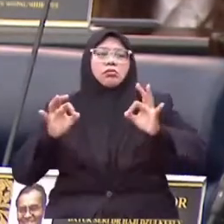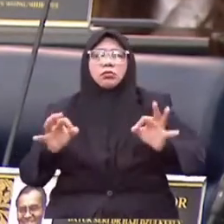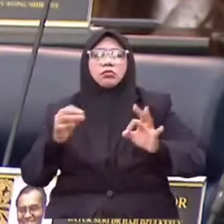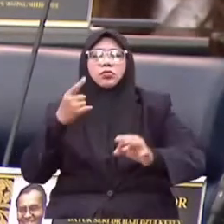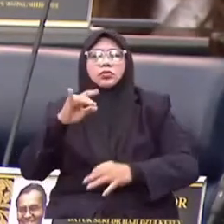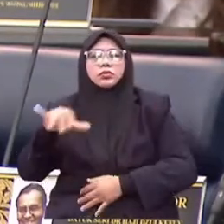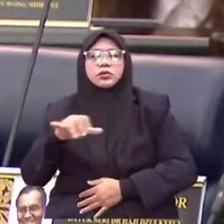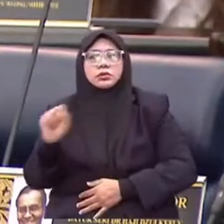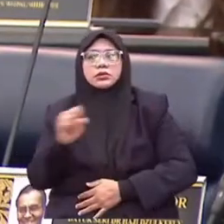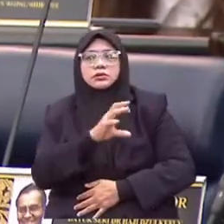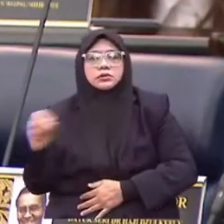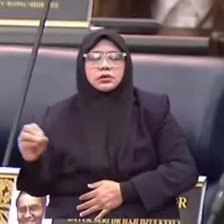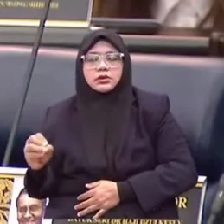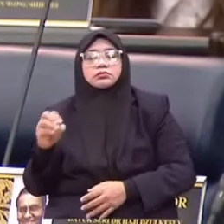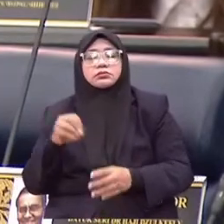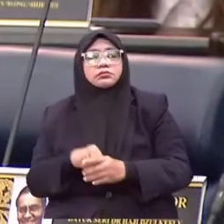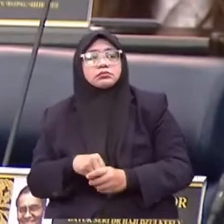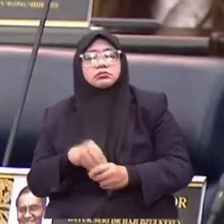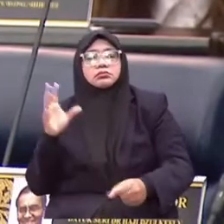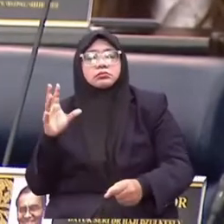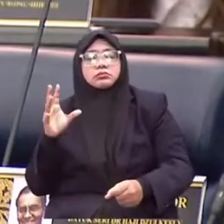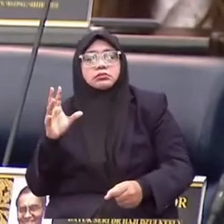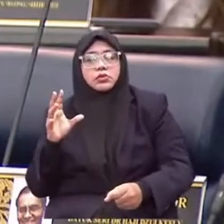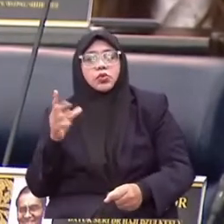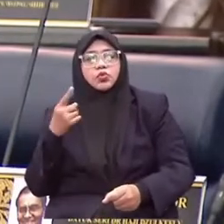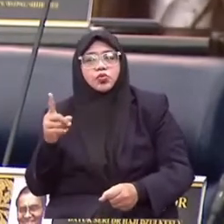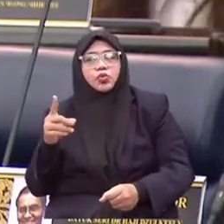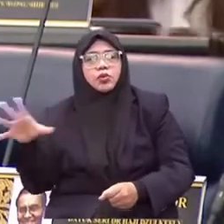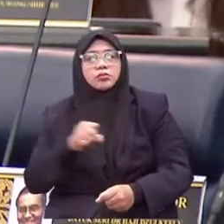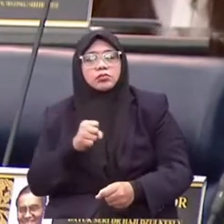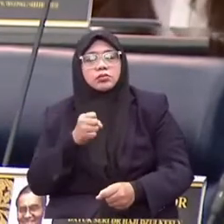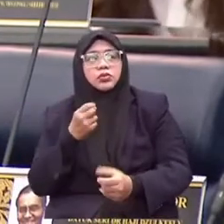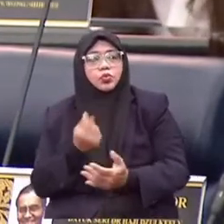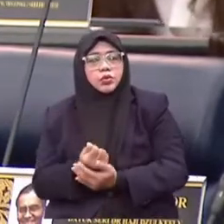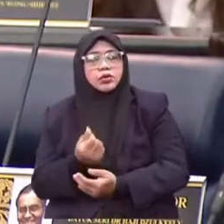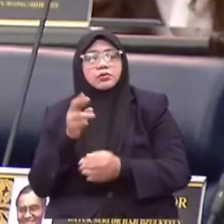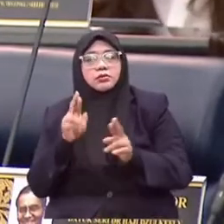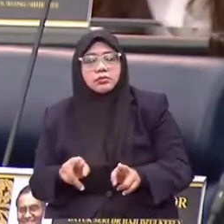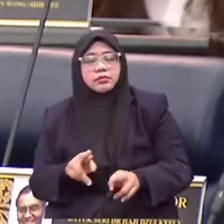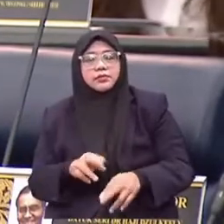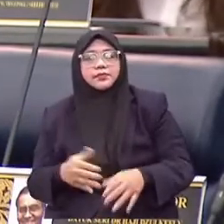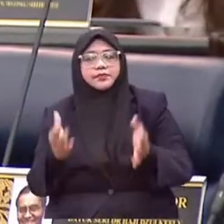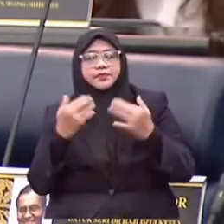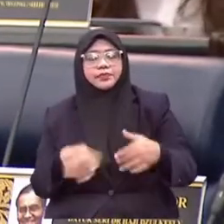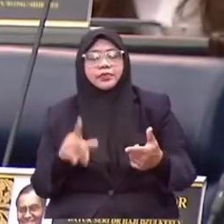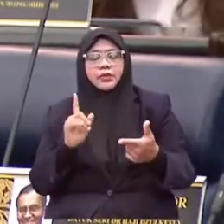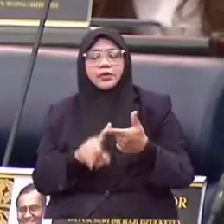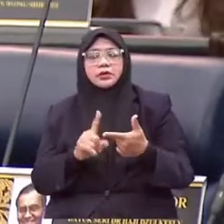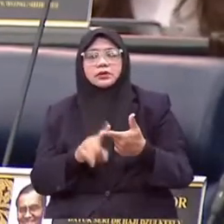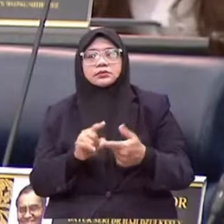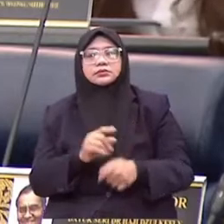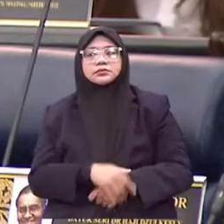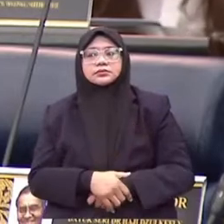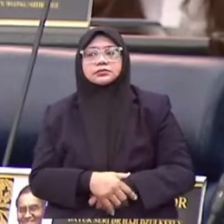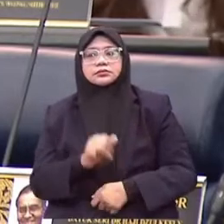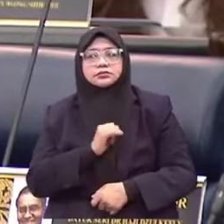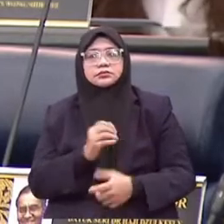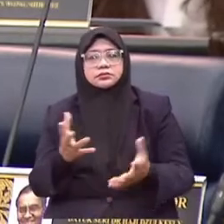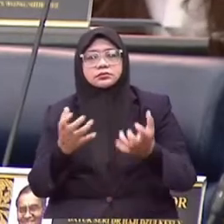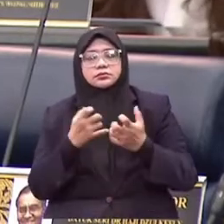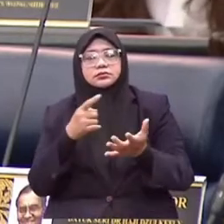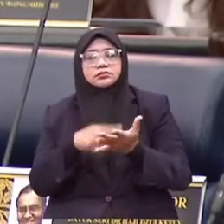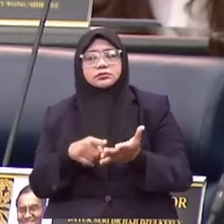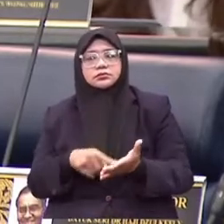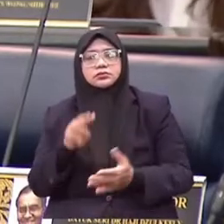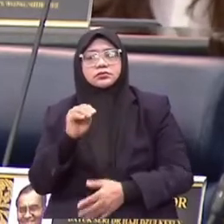kepada jas tanpa melibatkan lebih banyak duit rakyat seterusnya pengungsi Saya ingin menuju